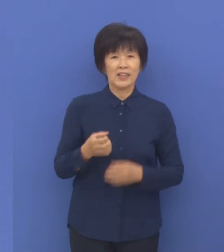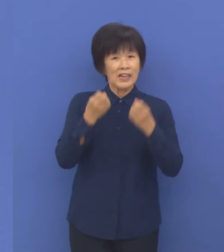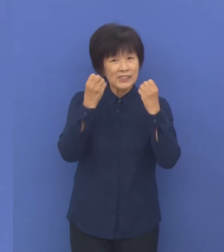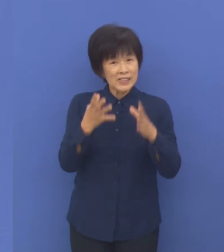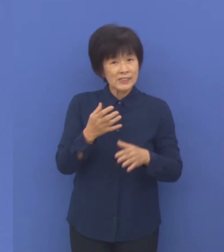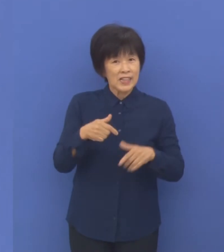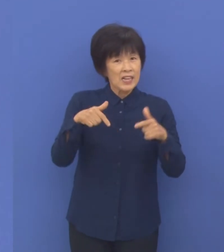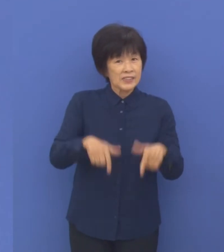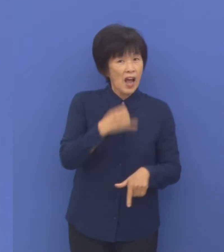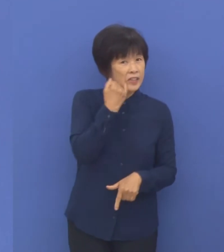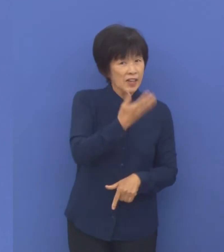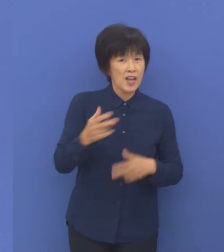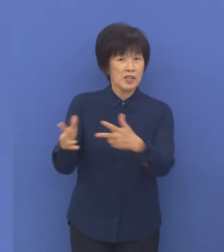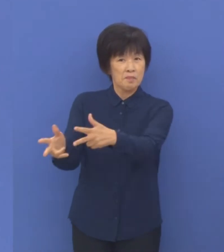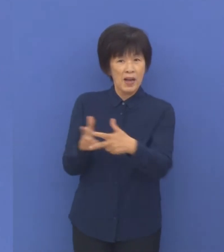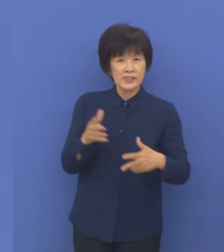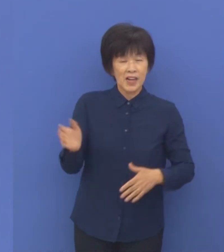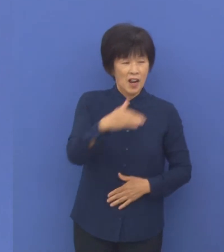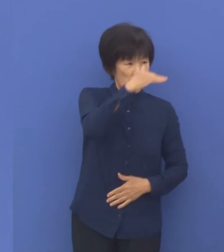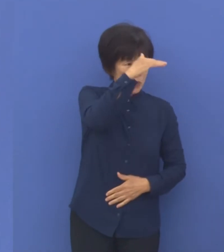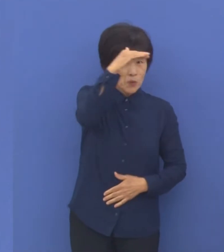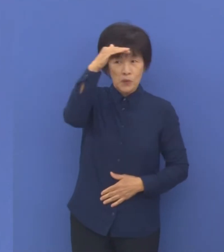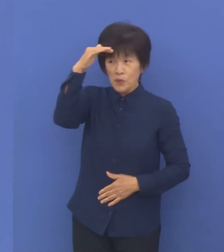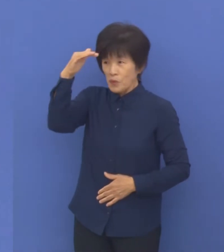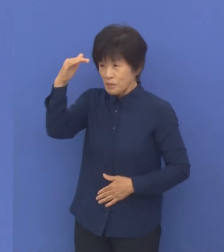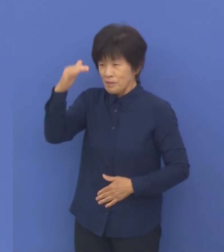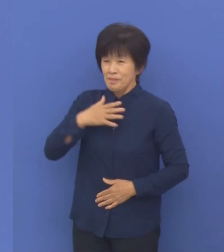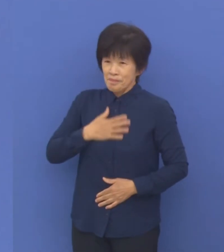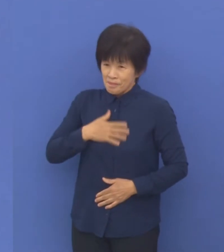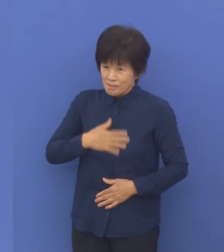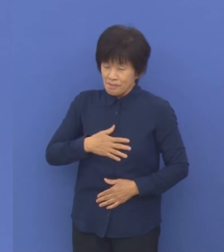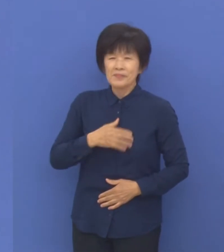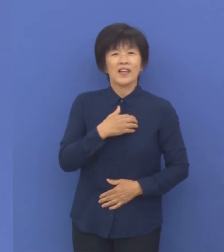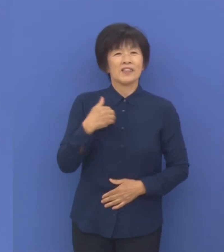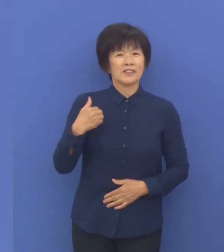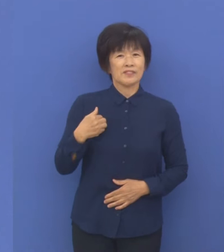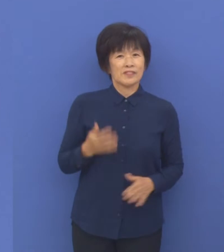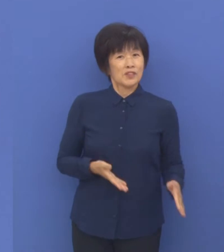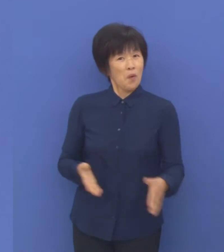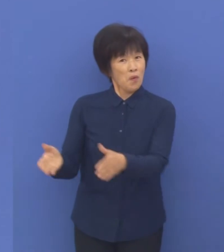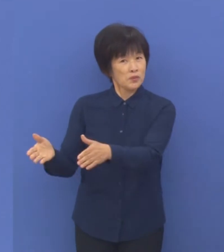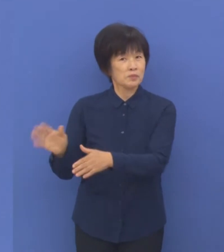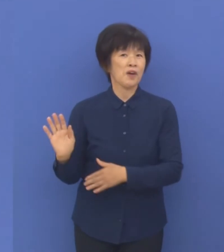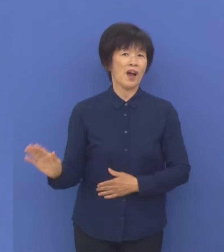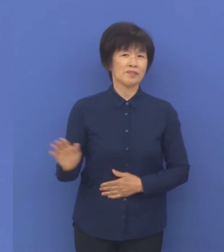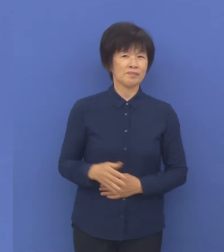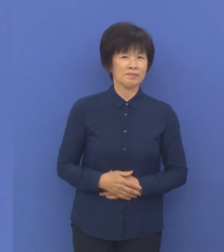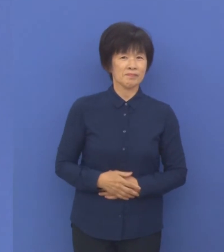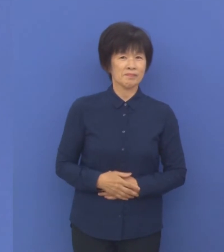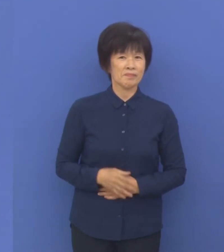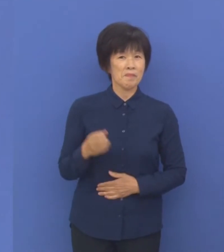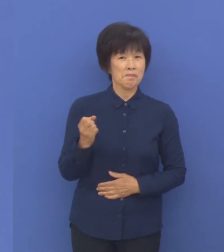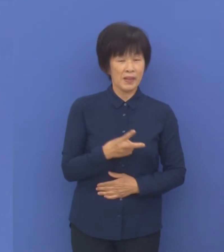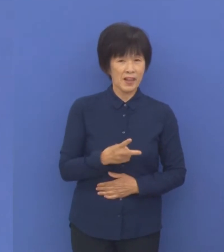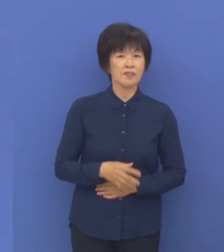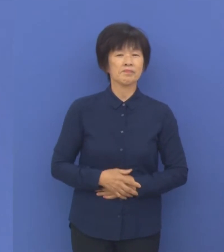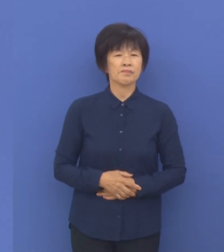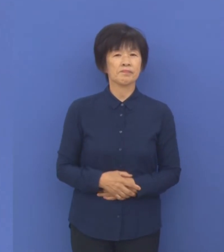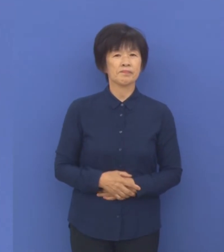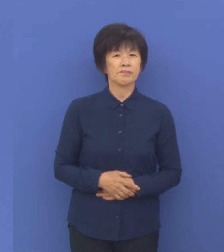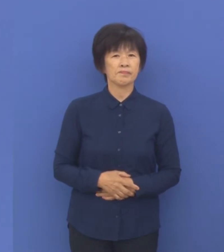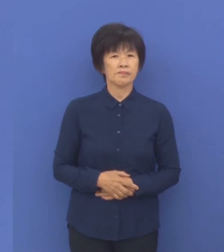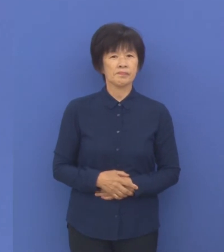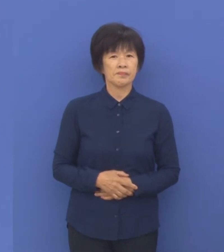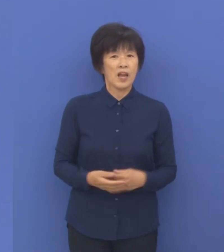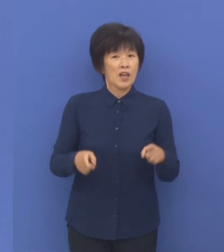新西海橋からの絶景も堪能できるコースを設定していますまた新たな取組みと